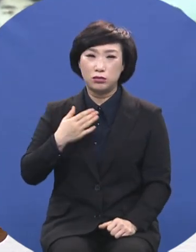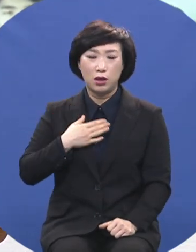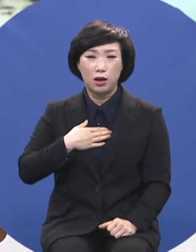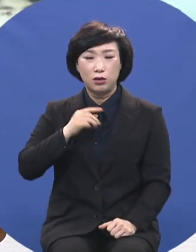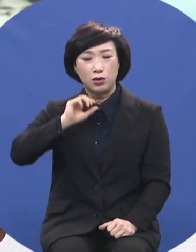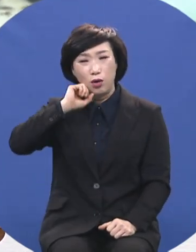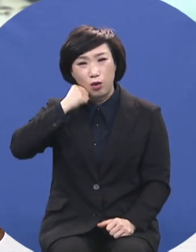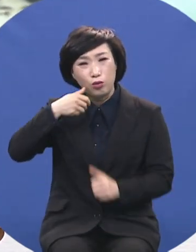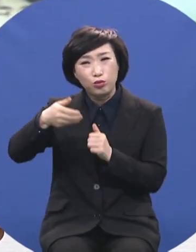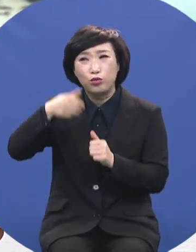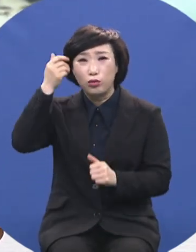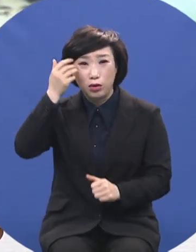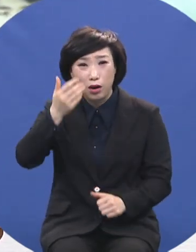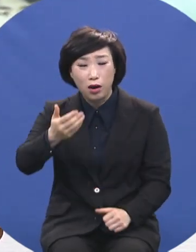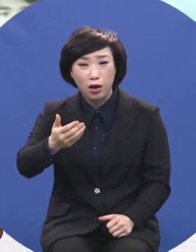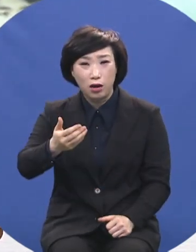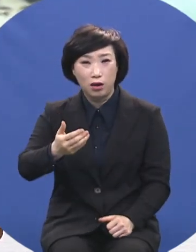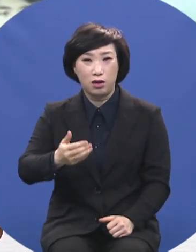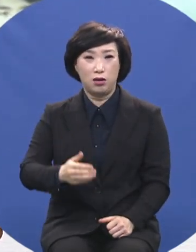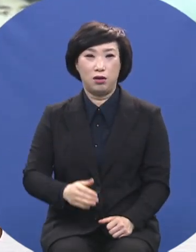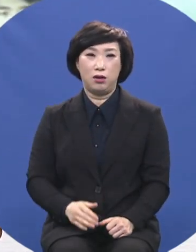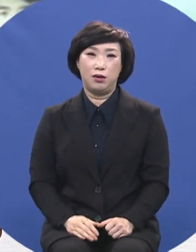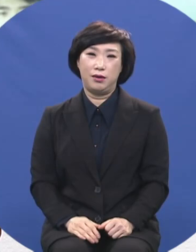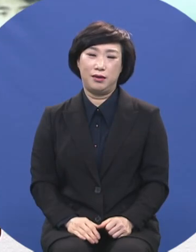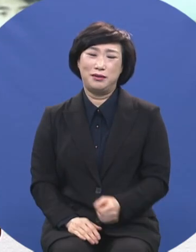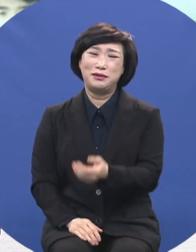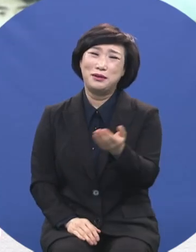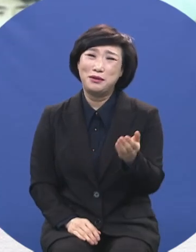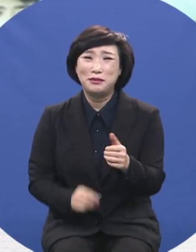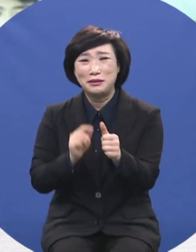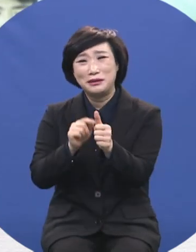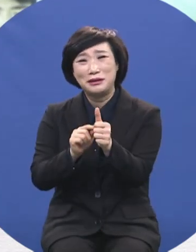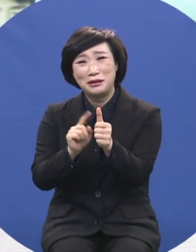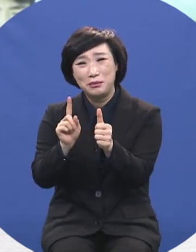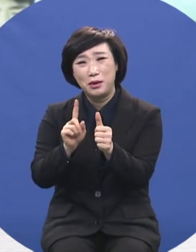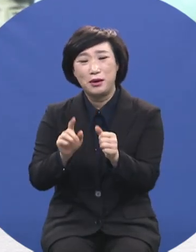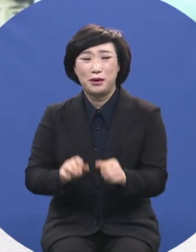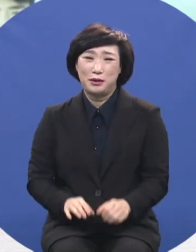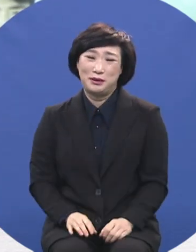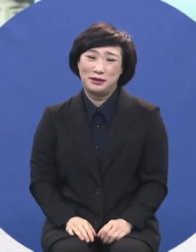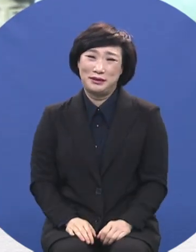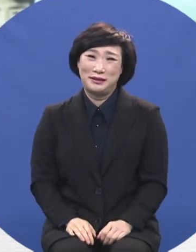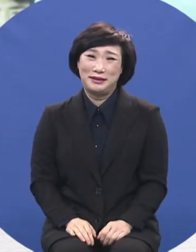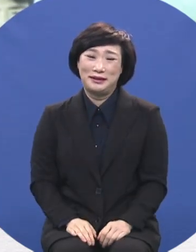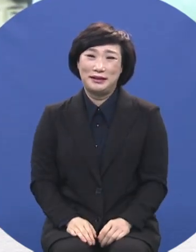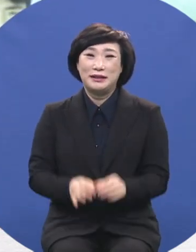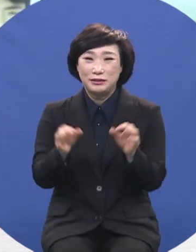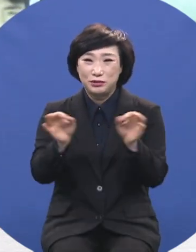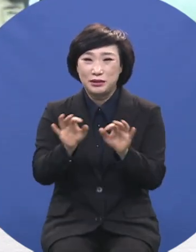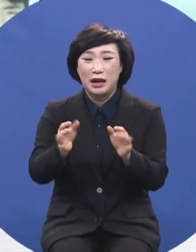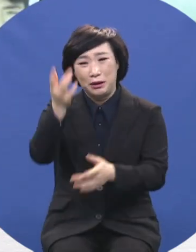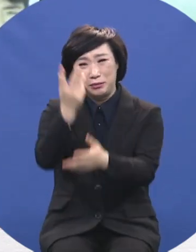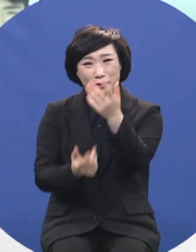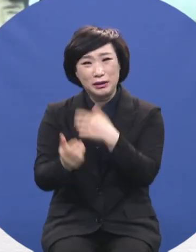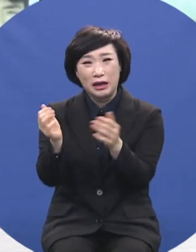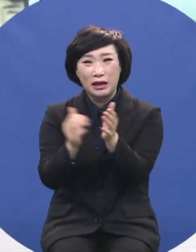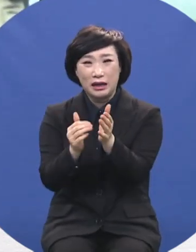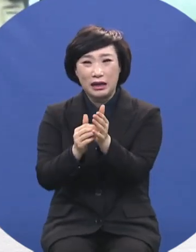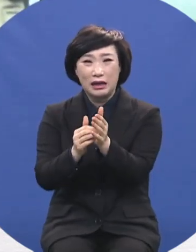이렇게 힘들게 하느냐? 그 사람은 하루아침에 불타버리잖아.